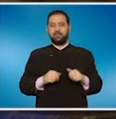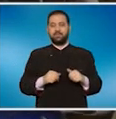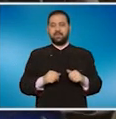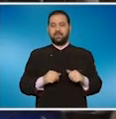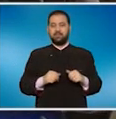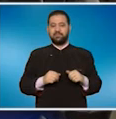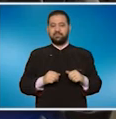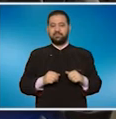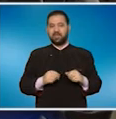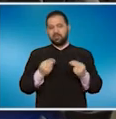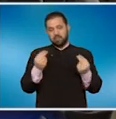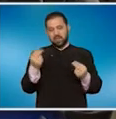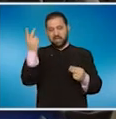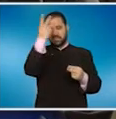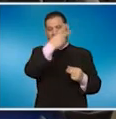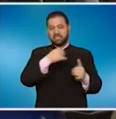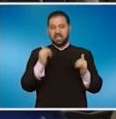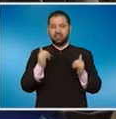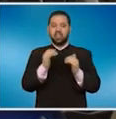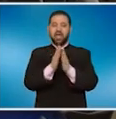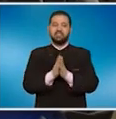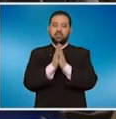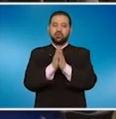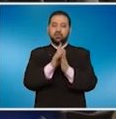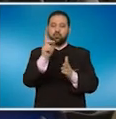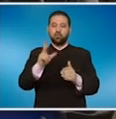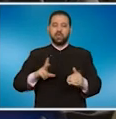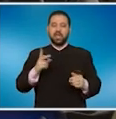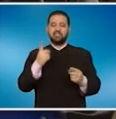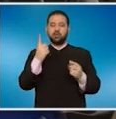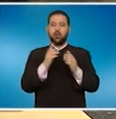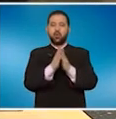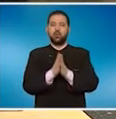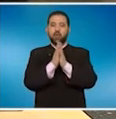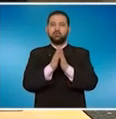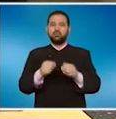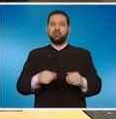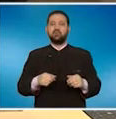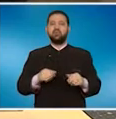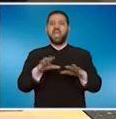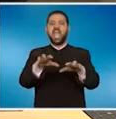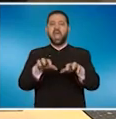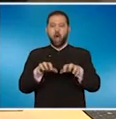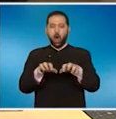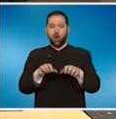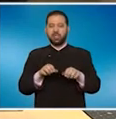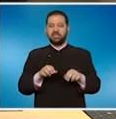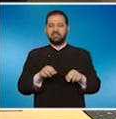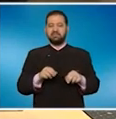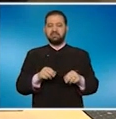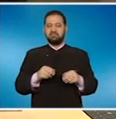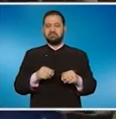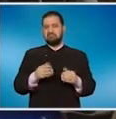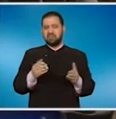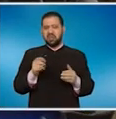negrăite. Și, sigur, această rugăciune, vedeți cum nu este rugăciune egoistă. Mă rog pentru mine, cum foarte mulți înțelegem azi, mă duc să mă rog, de ce